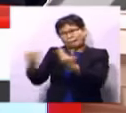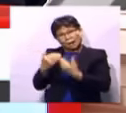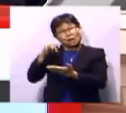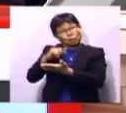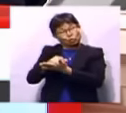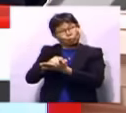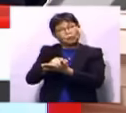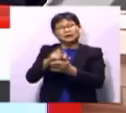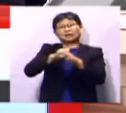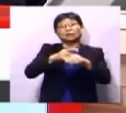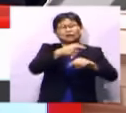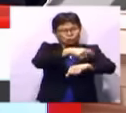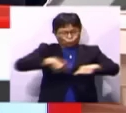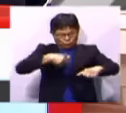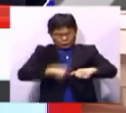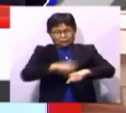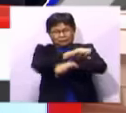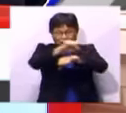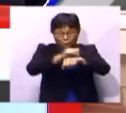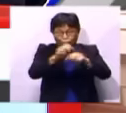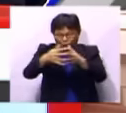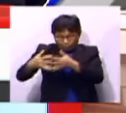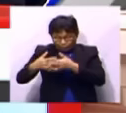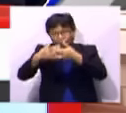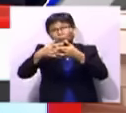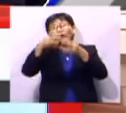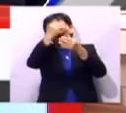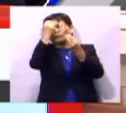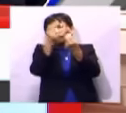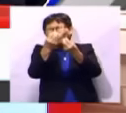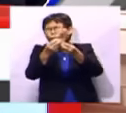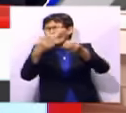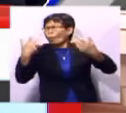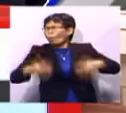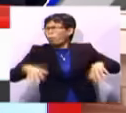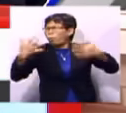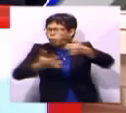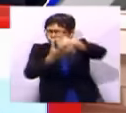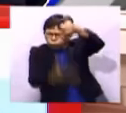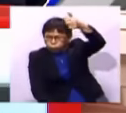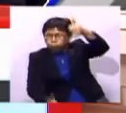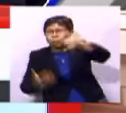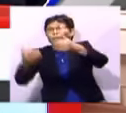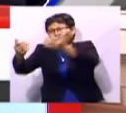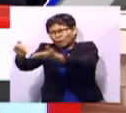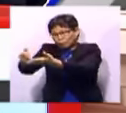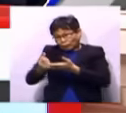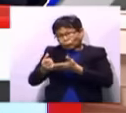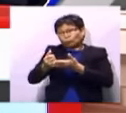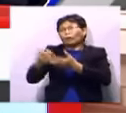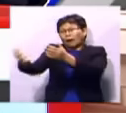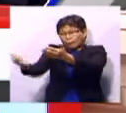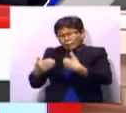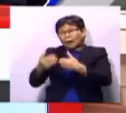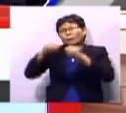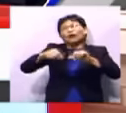berkenaan di Switzerland, Singapura, Amerika Syarikat kerana jumlahnya yang besar boleh membantu menyelesaikan hutang negara.